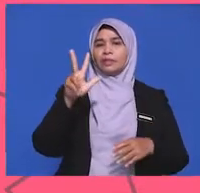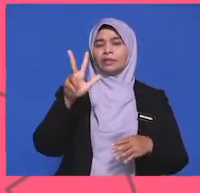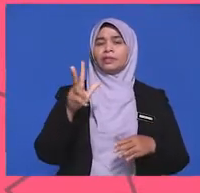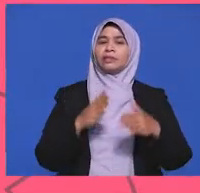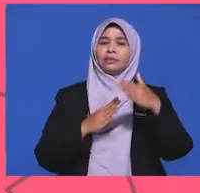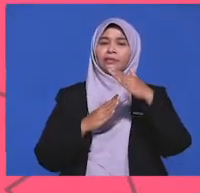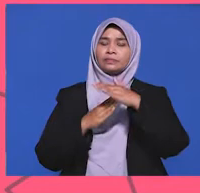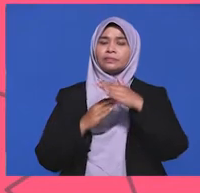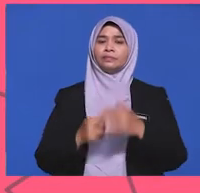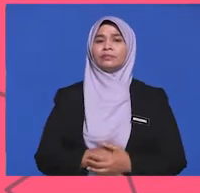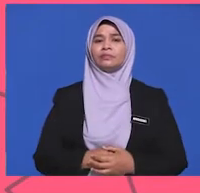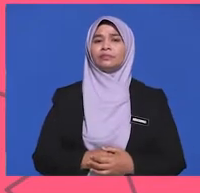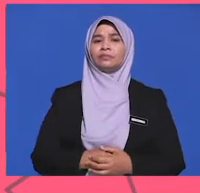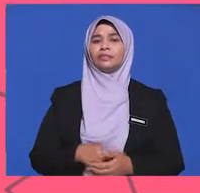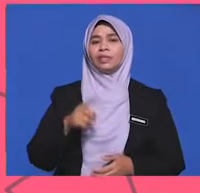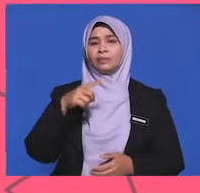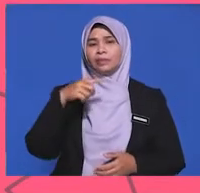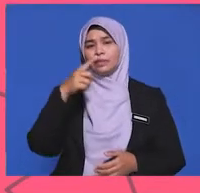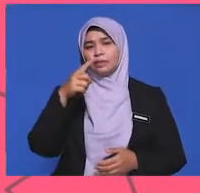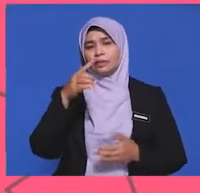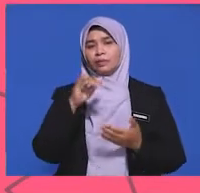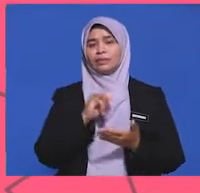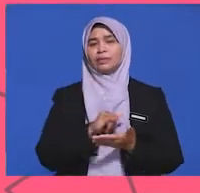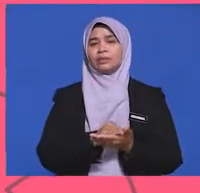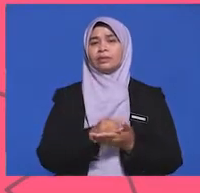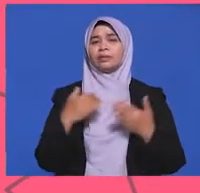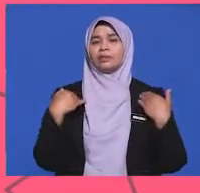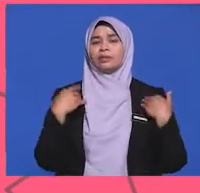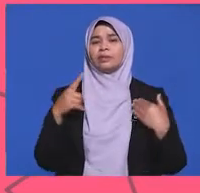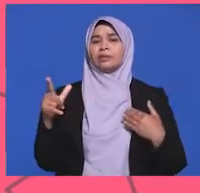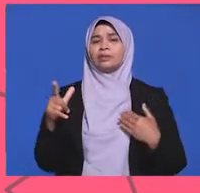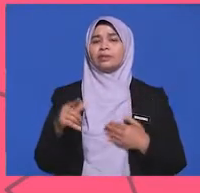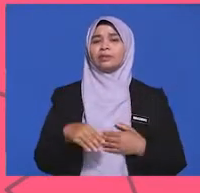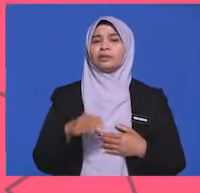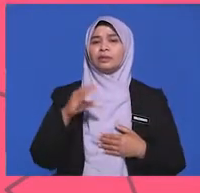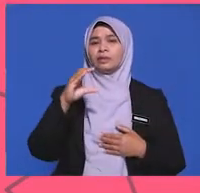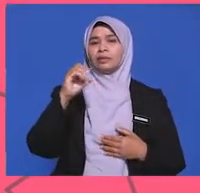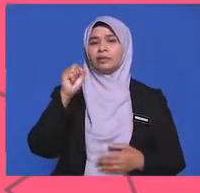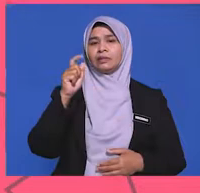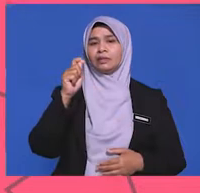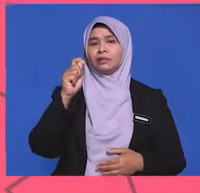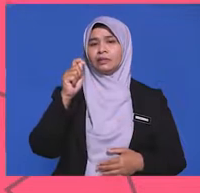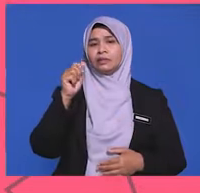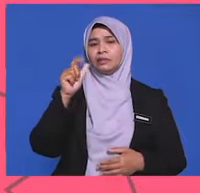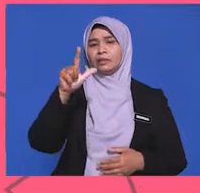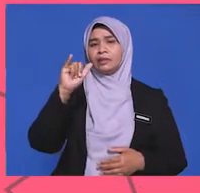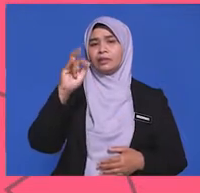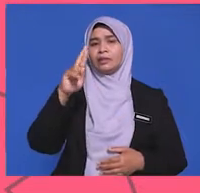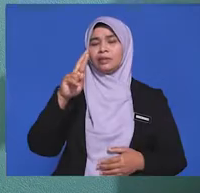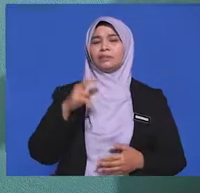Tamat. Berikut adalah aliran bagi carta alir switch